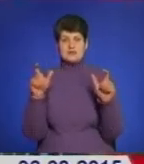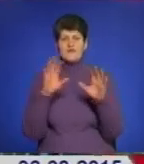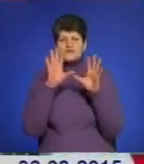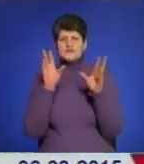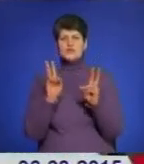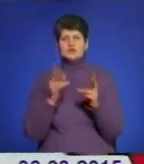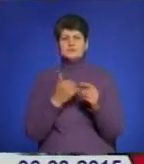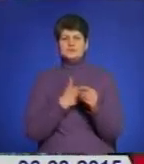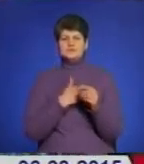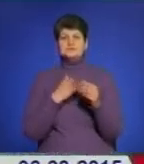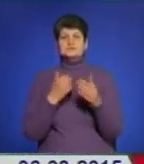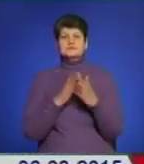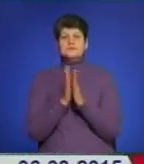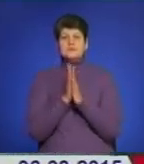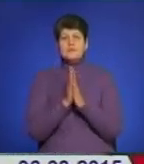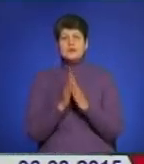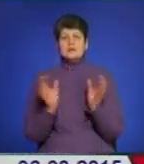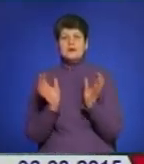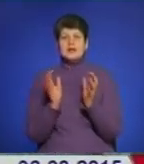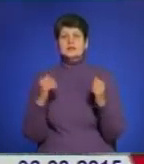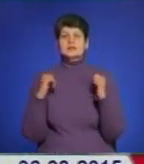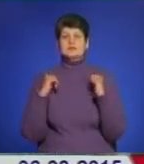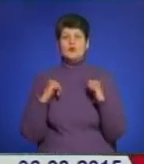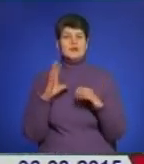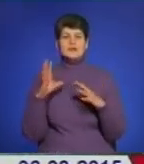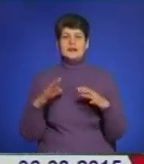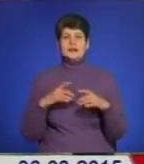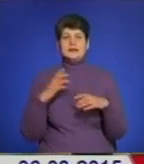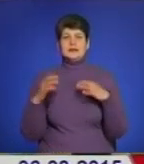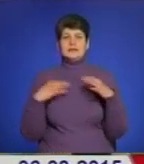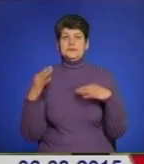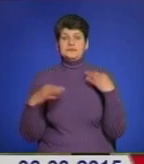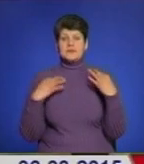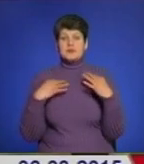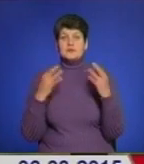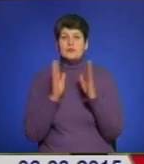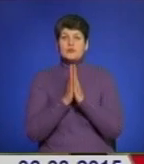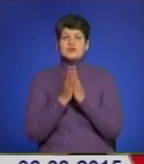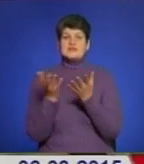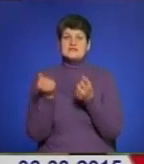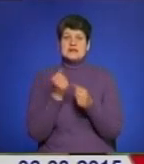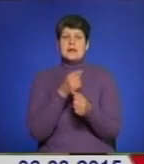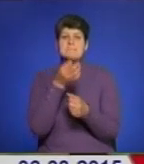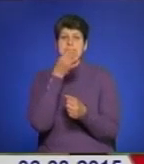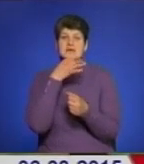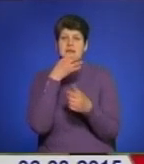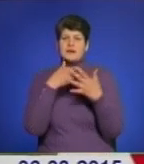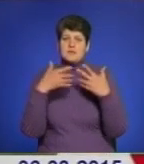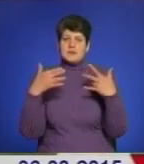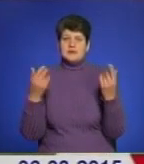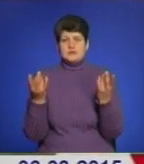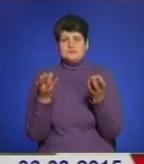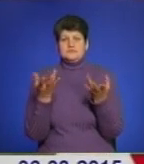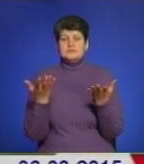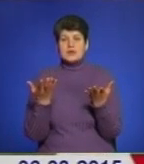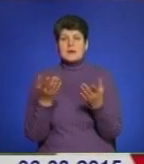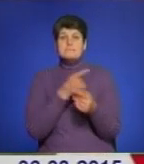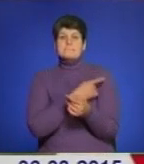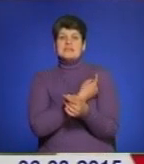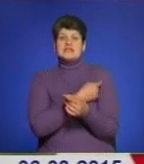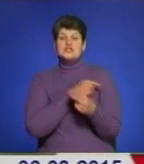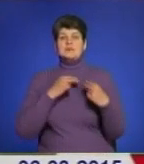просять зберігати спокій, не панікувати. У сховище потрібно взяти медикаменти, речі першої необхідності. Медичні працівники